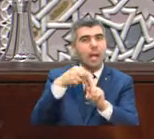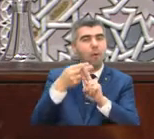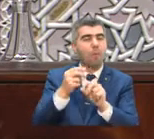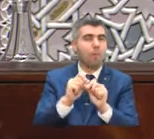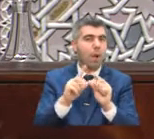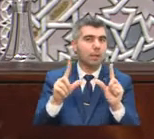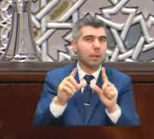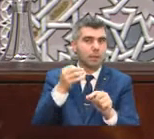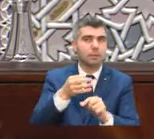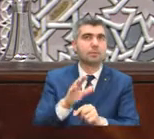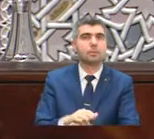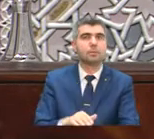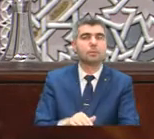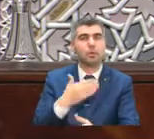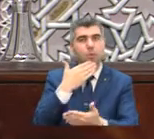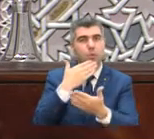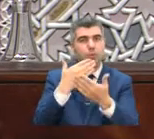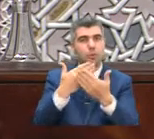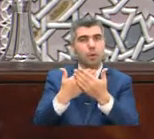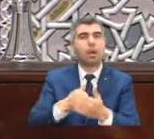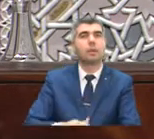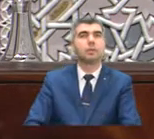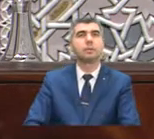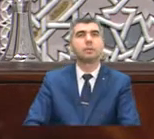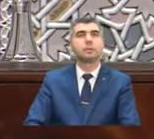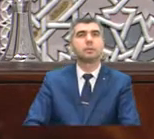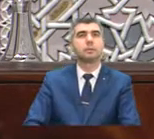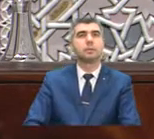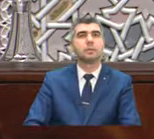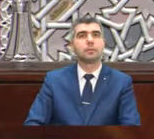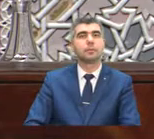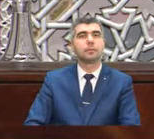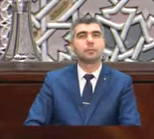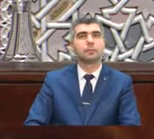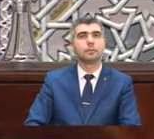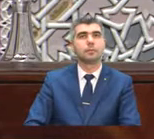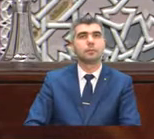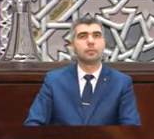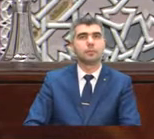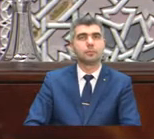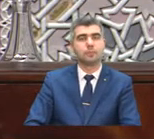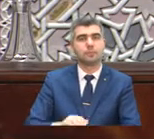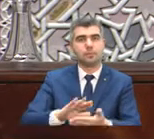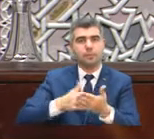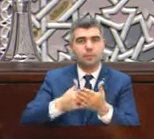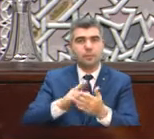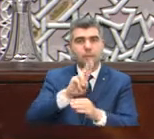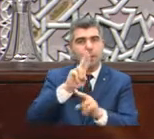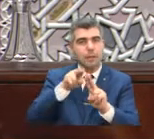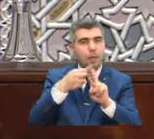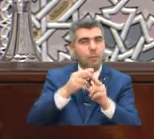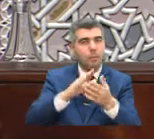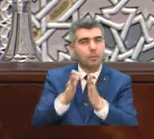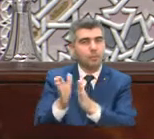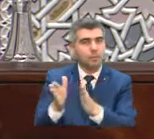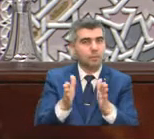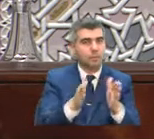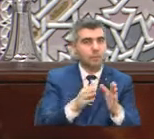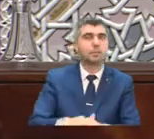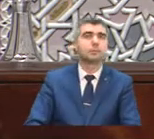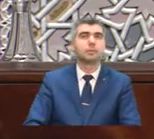انتهى الوقت مع الاسف سيده الوزيره. شكرا لك على مساهمتك في هذه الجلسه،